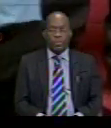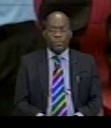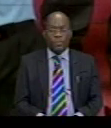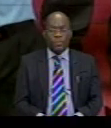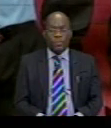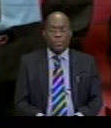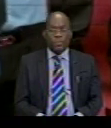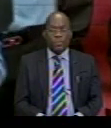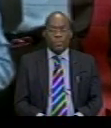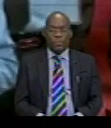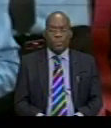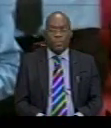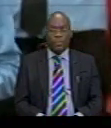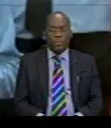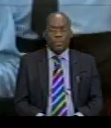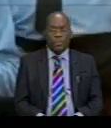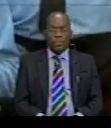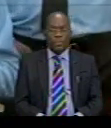Nom du